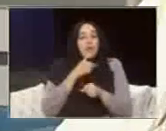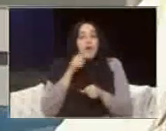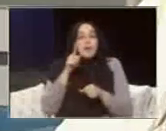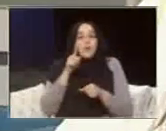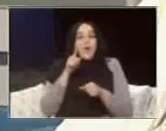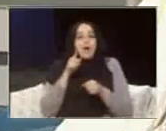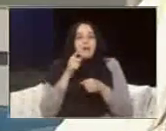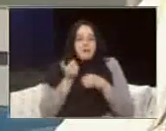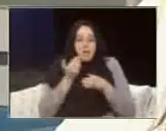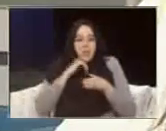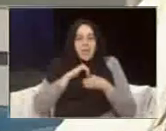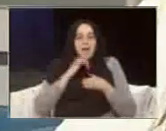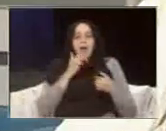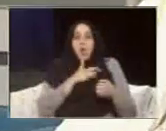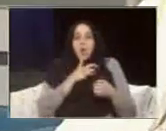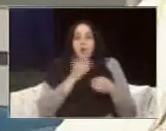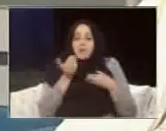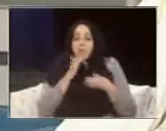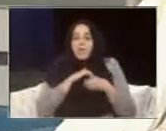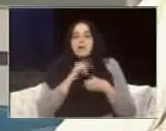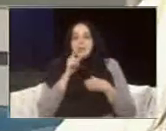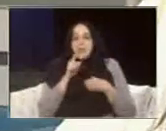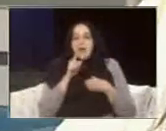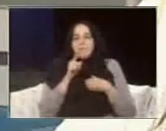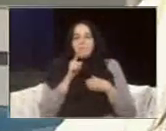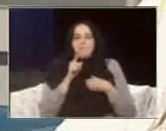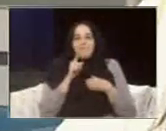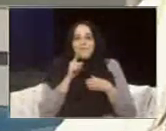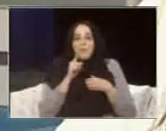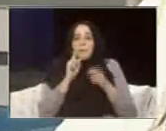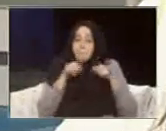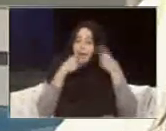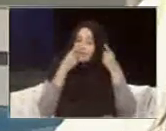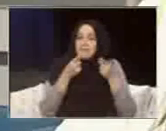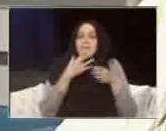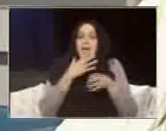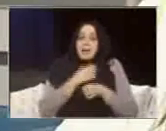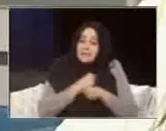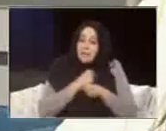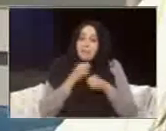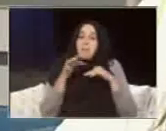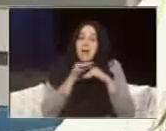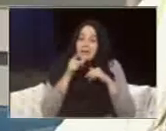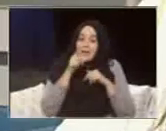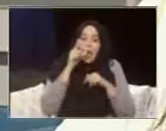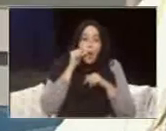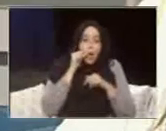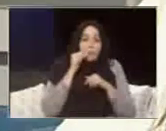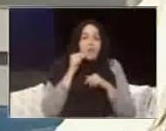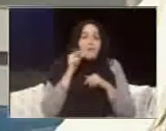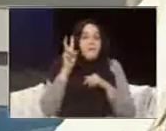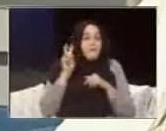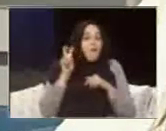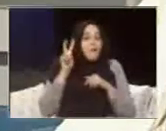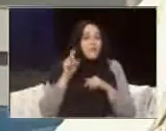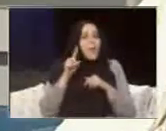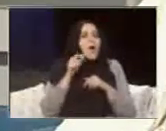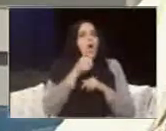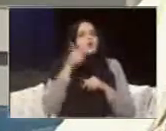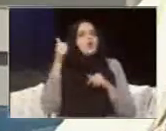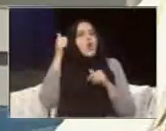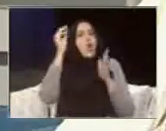نتاعك. كان عندك نيه وراح تزوجتي بهذا الانسان ودرت له شرط واحد